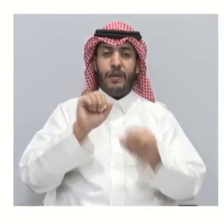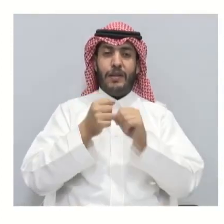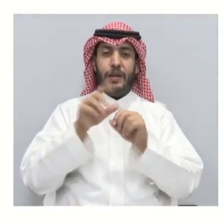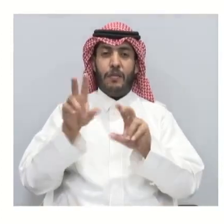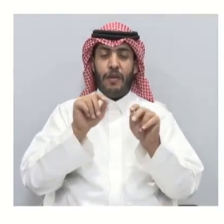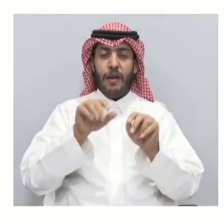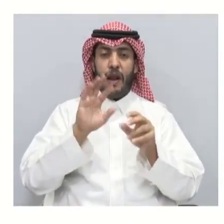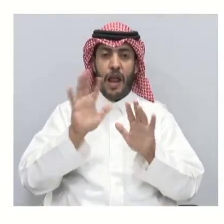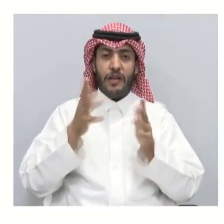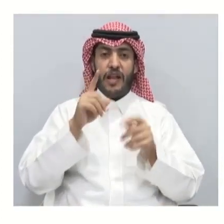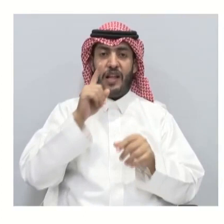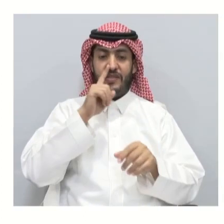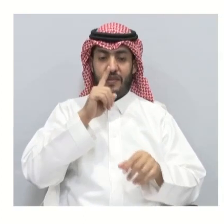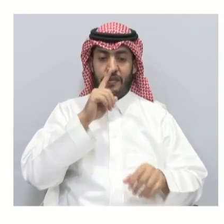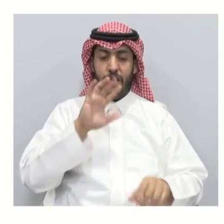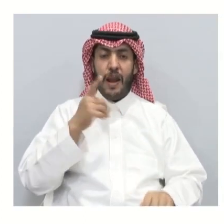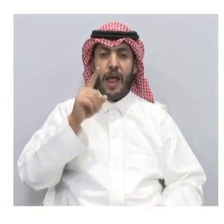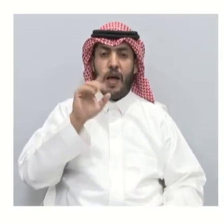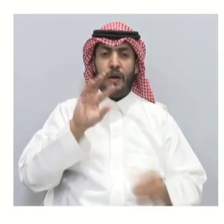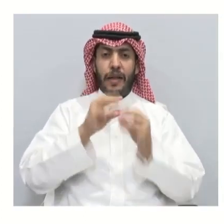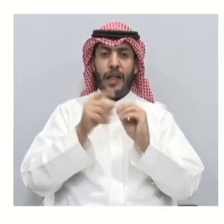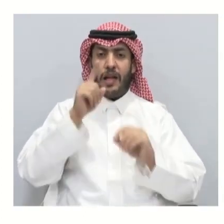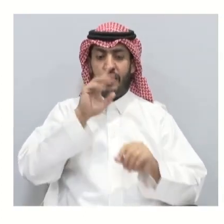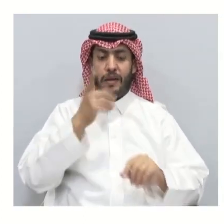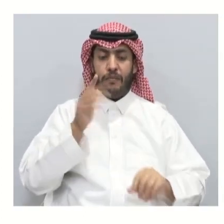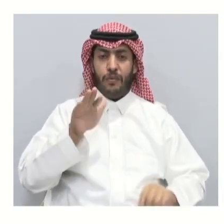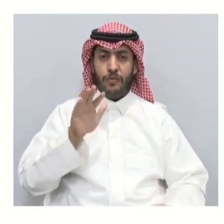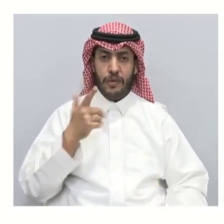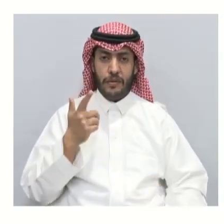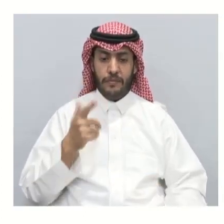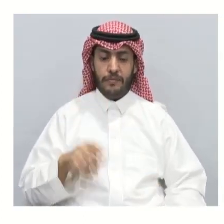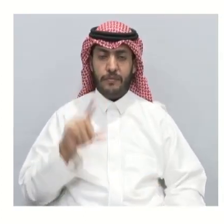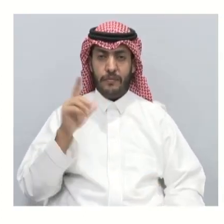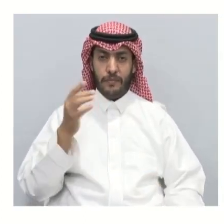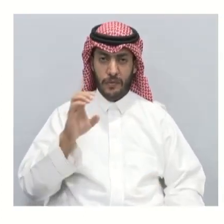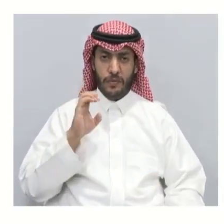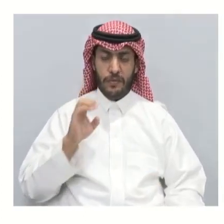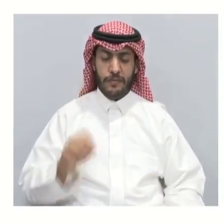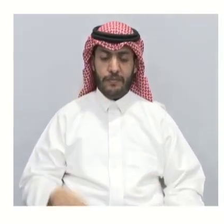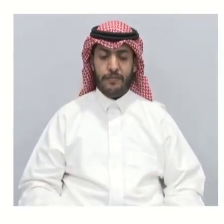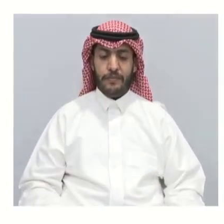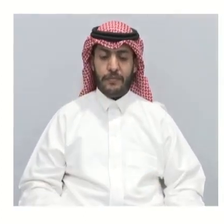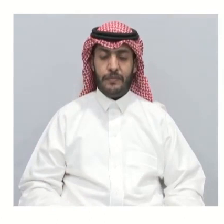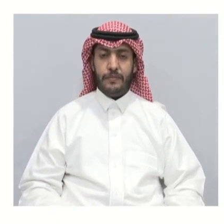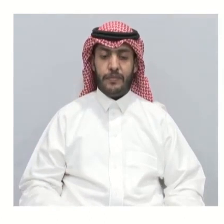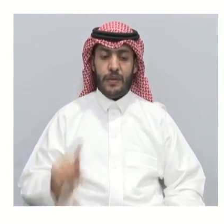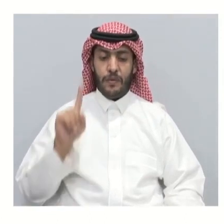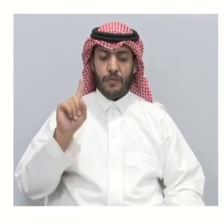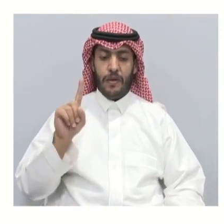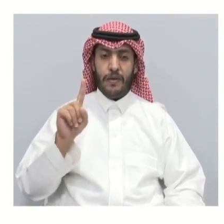الذي يمثل عدد الاشياء الصفراء كم عدد القطع الصفراء هنا يا مبدعين هاي يا ابطال بارك الله فيكم